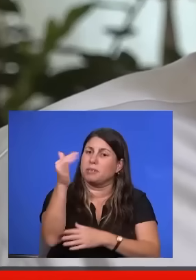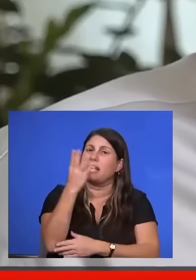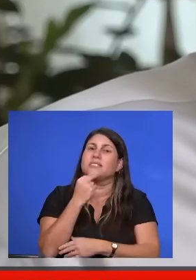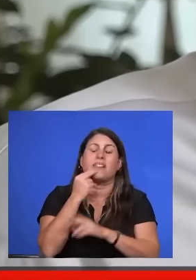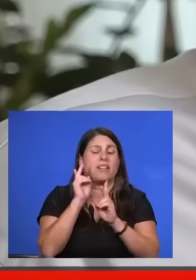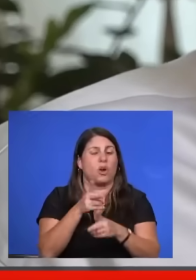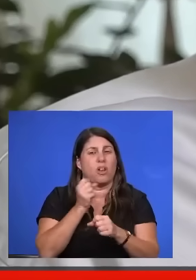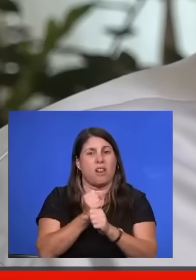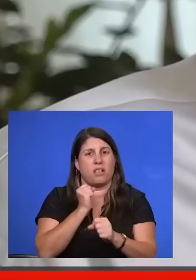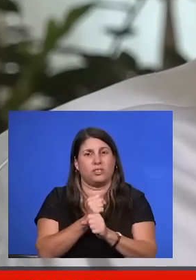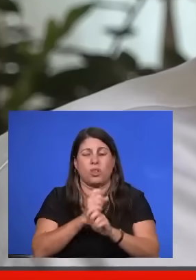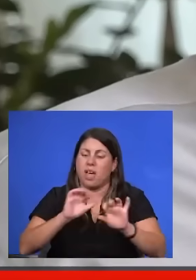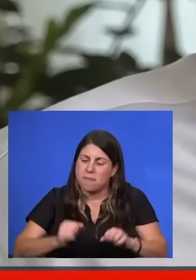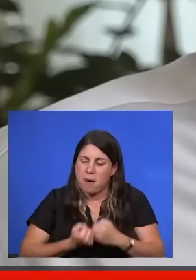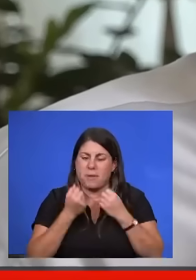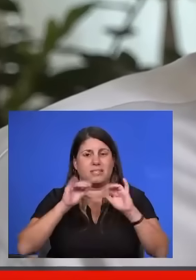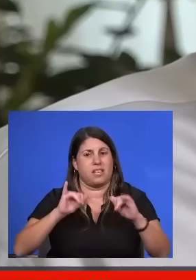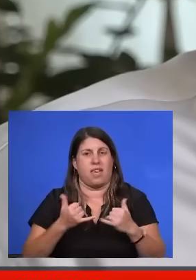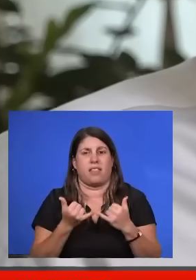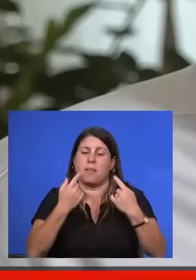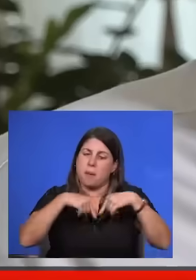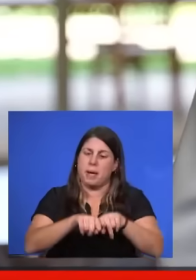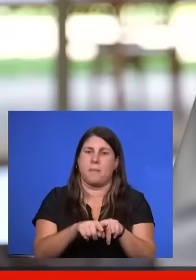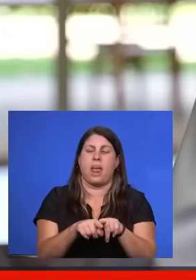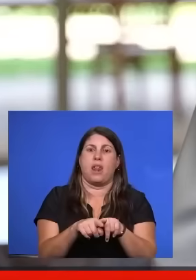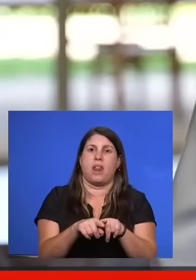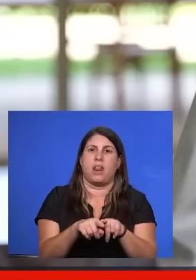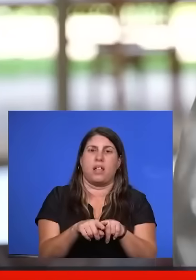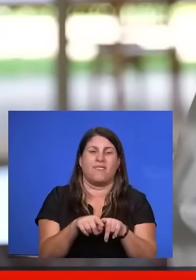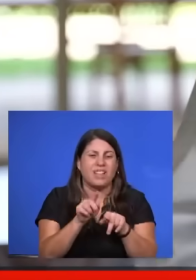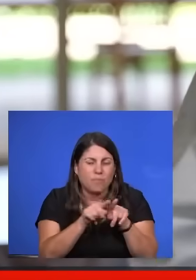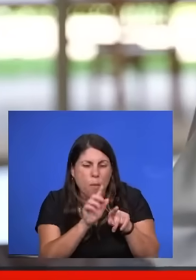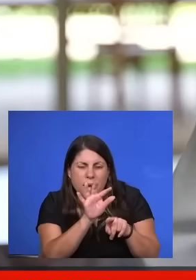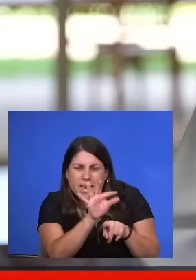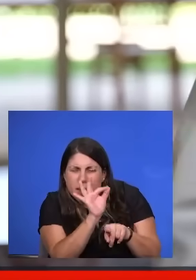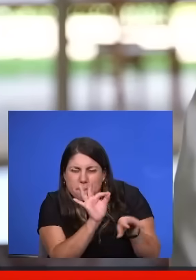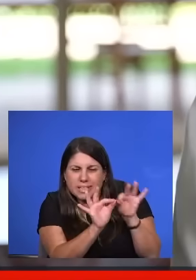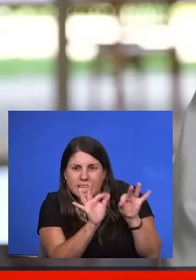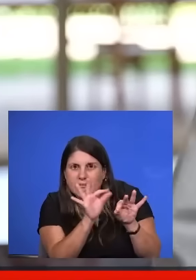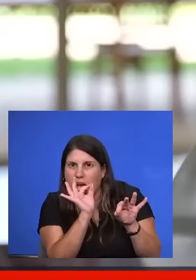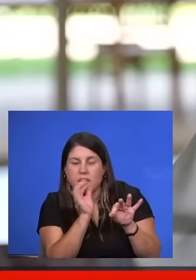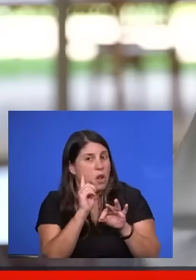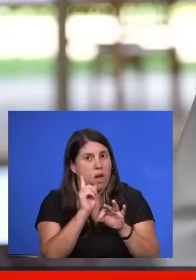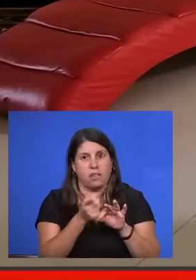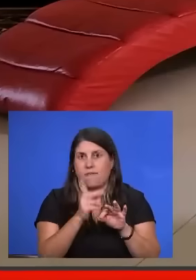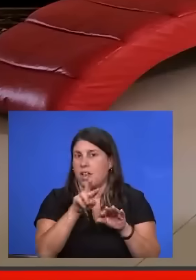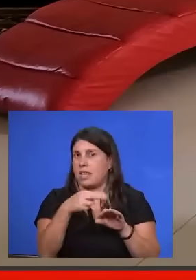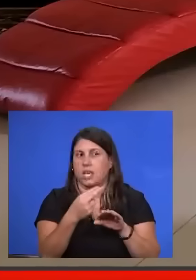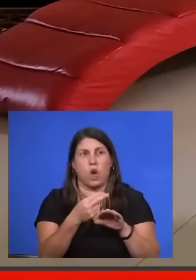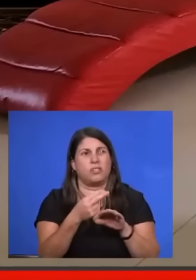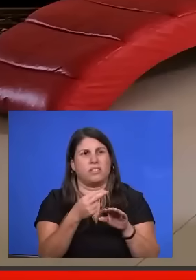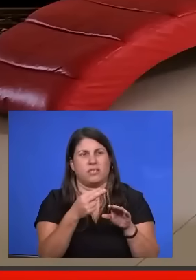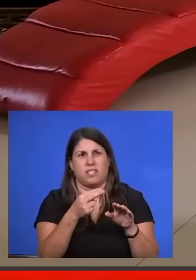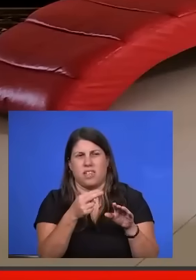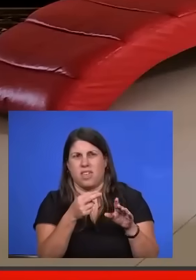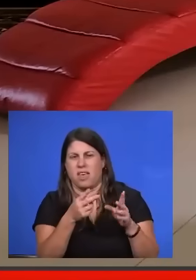המאמץ הזה במקביל ובפינצטה. לא חייב להיות בטור, זה מסוכן שזה יהיה בטור.